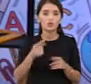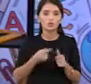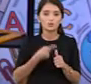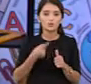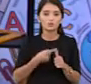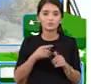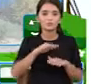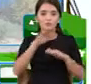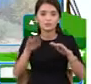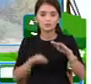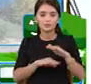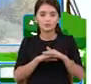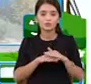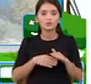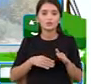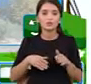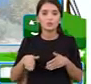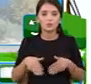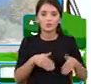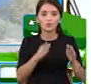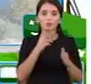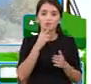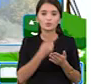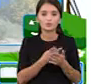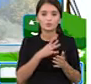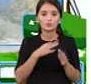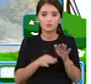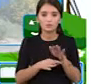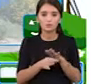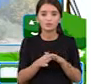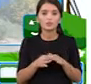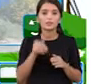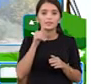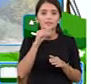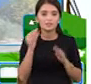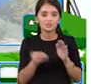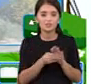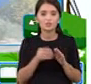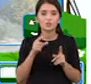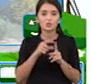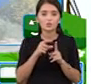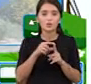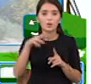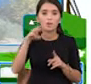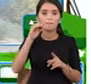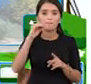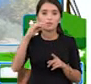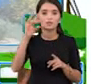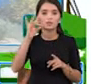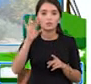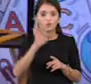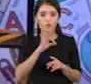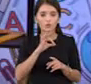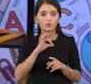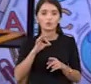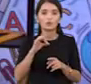O'zbekiston nomli yer osti yo'lini ko'rib turibsiz. Demak, yashiringan so'z bu metro